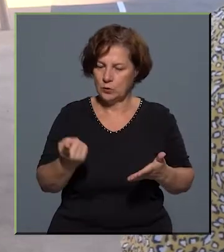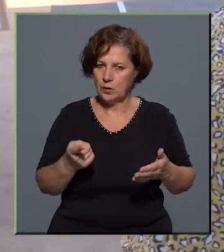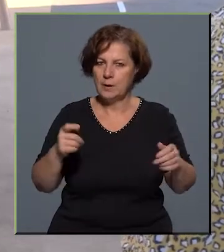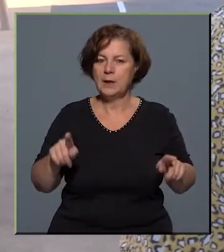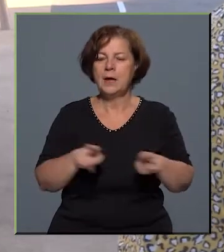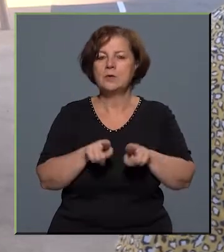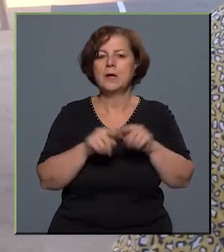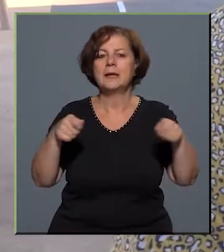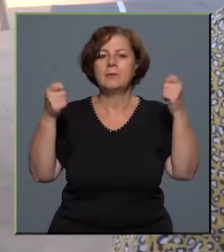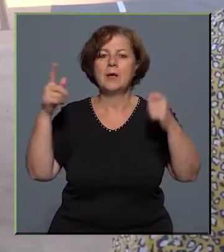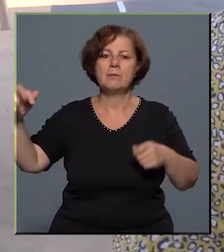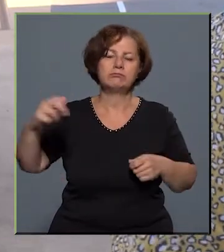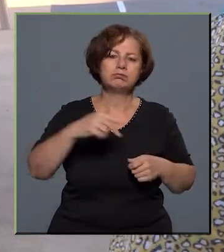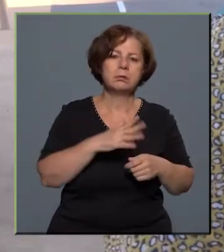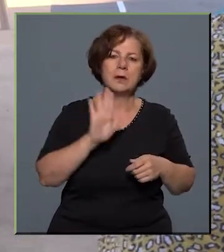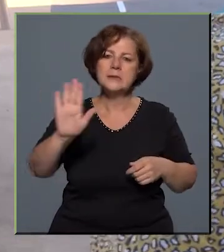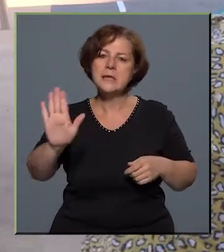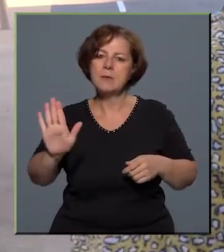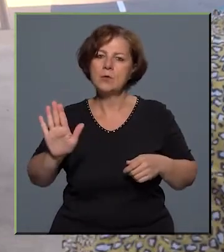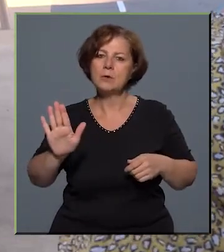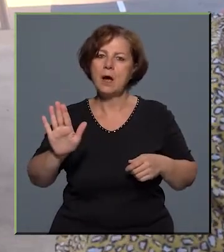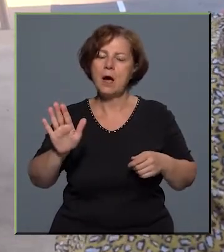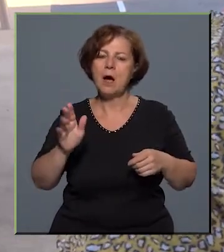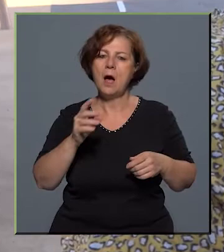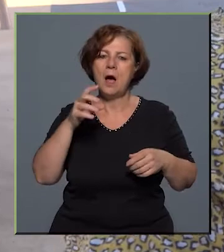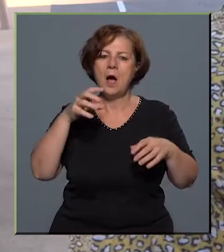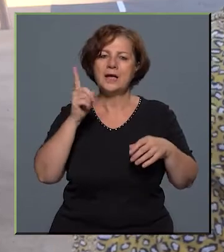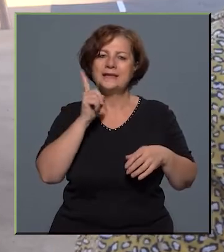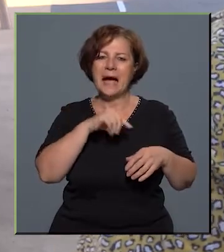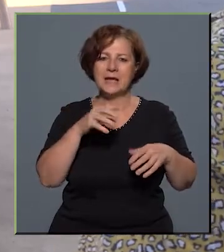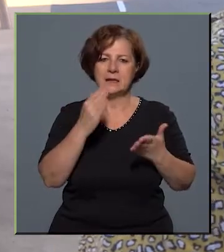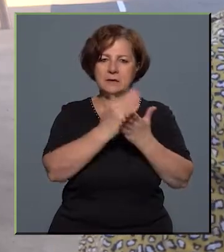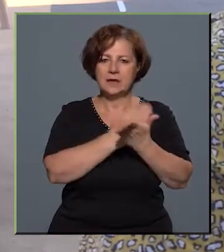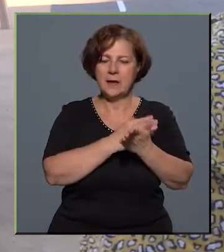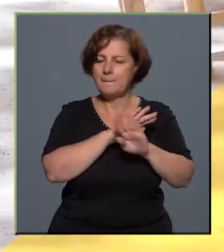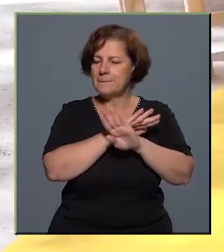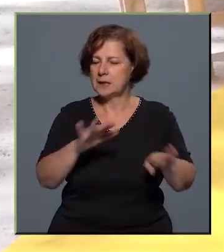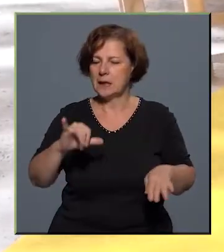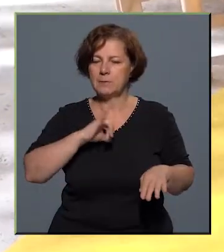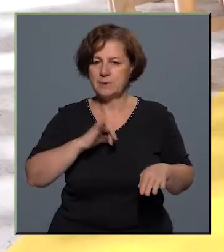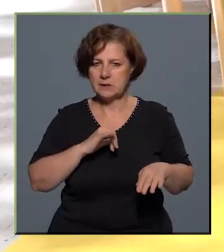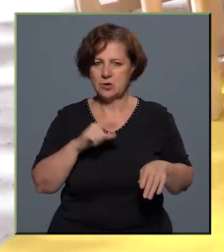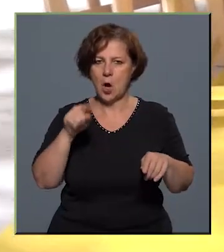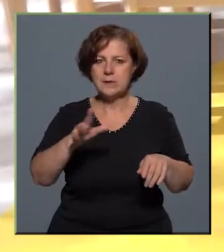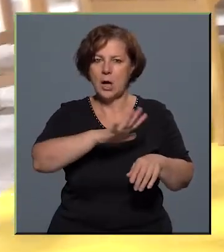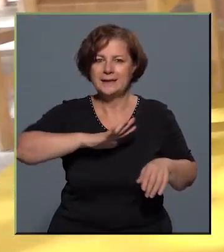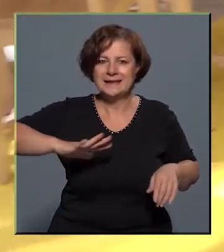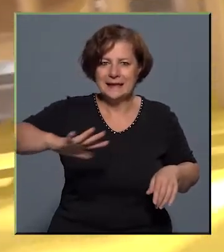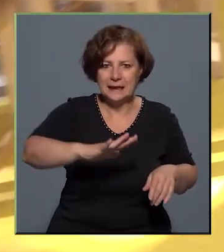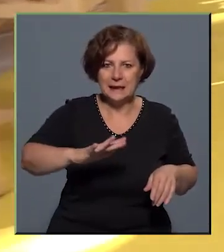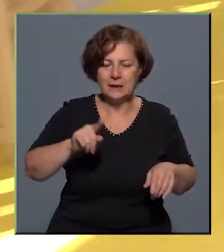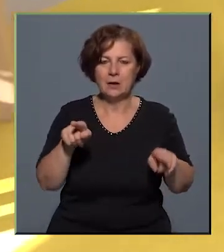épületbe jönnek be, ami számukra a tárgyi feltételeket mindenképpen biztosítja, az a tér. Az